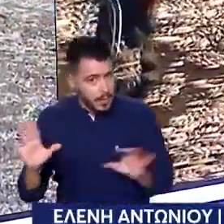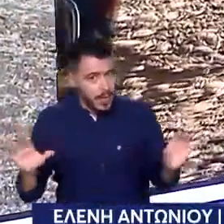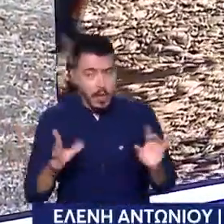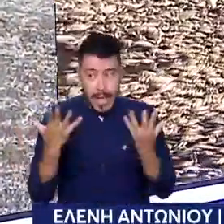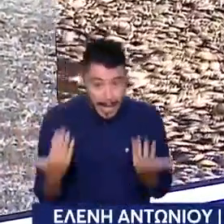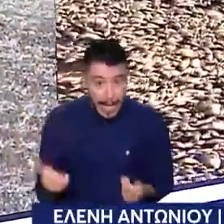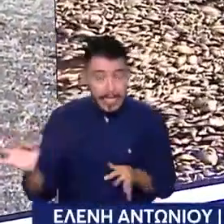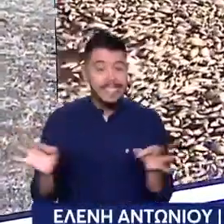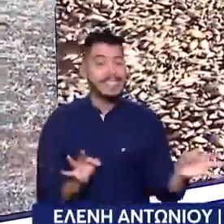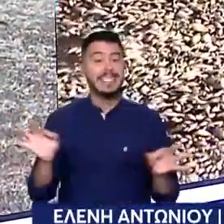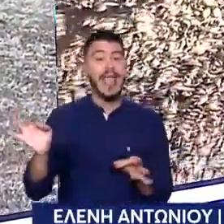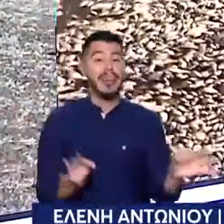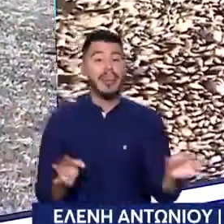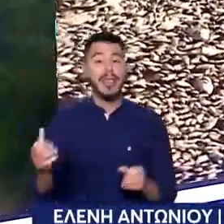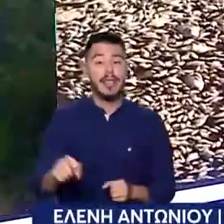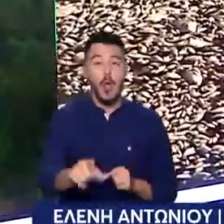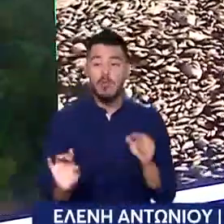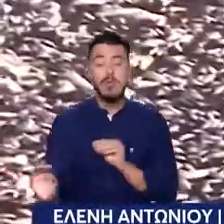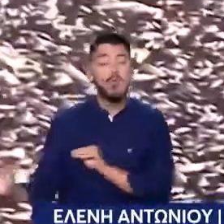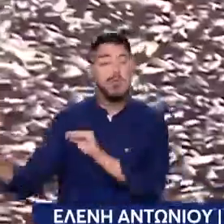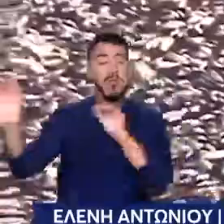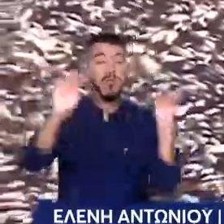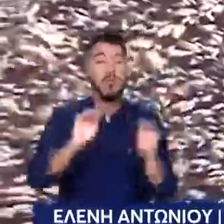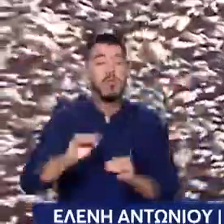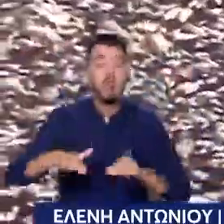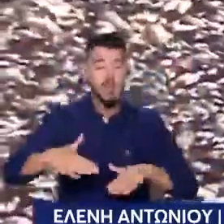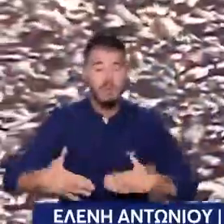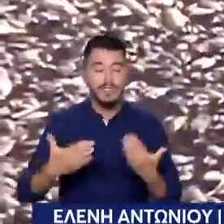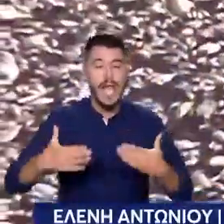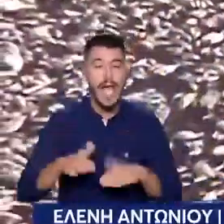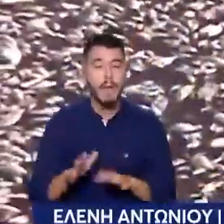σχέδιο. Και μένει να το δούμε για το πού θα πάνε τα ψάρια. Τώρα τα μαζεύουν,